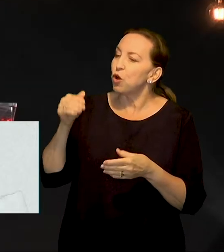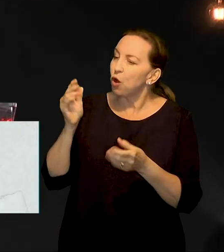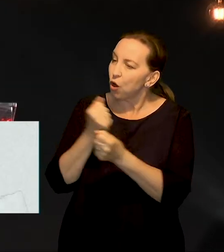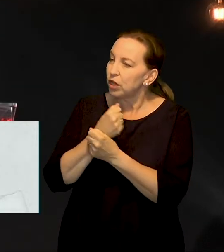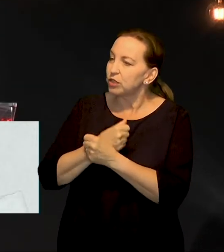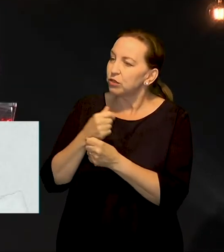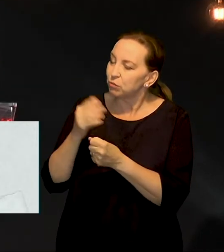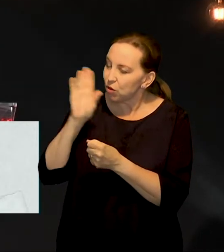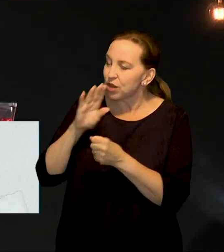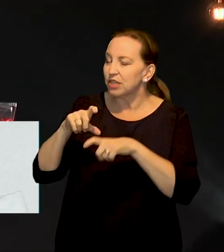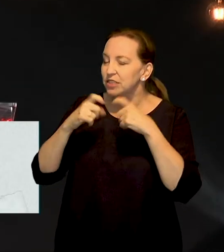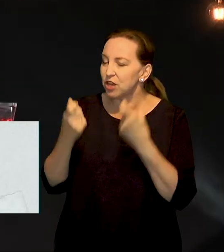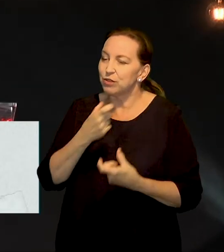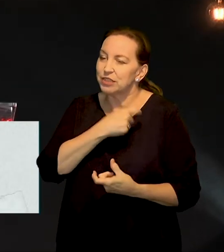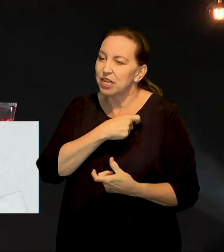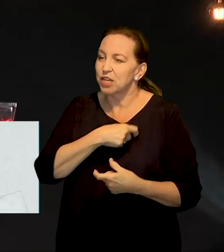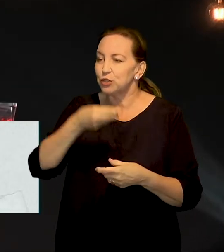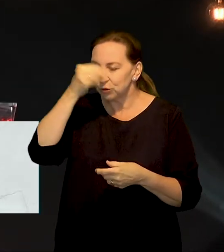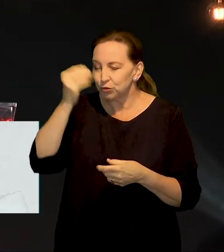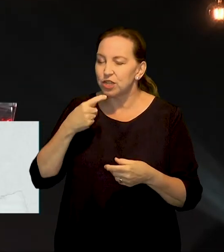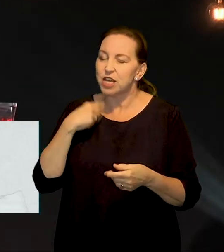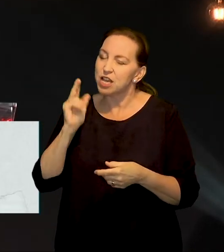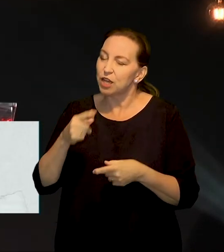właściciela winnicy?